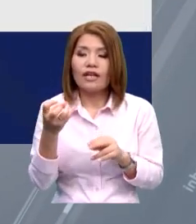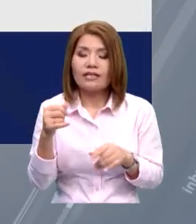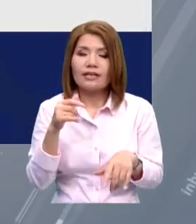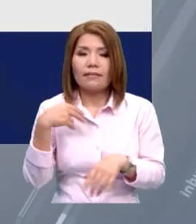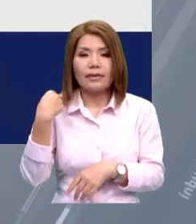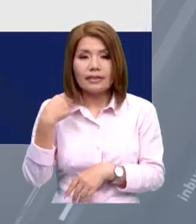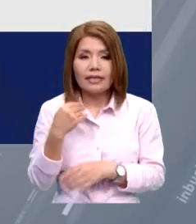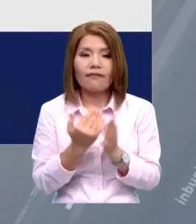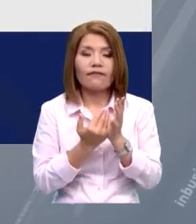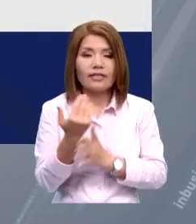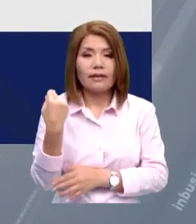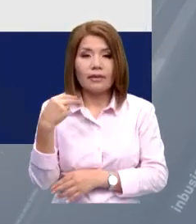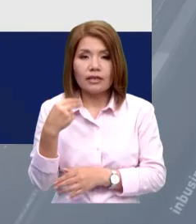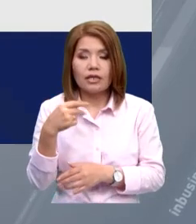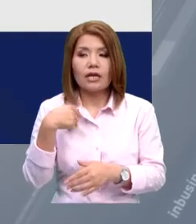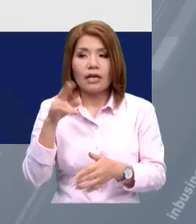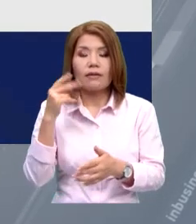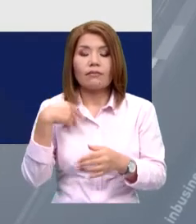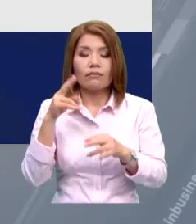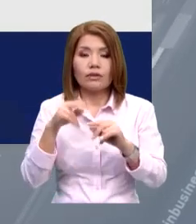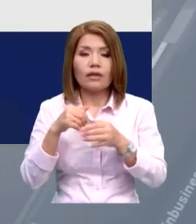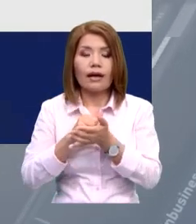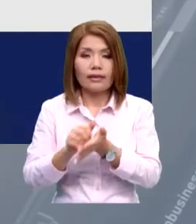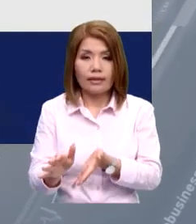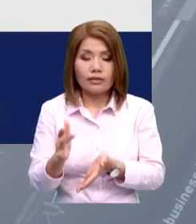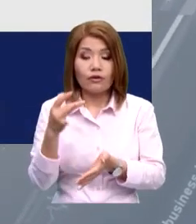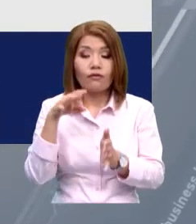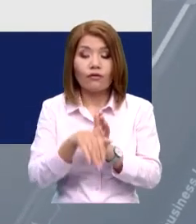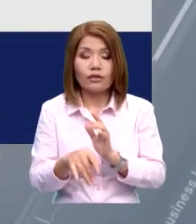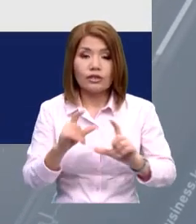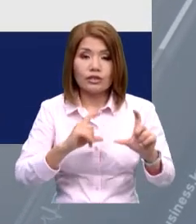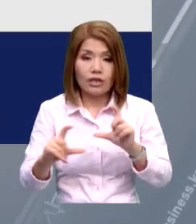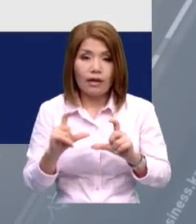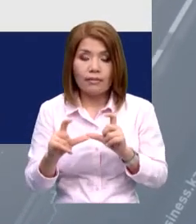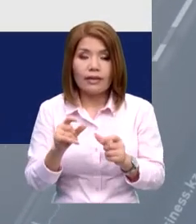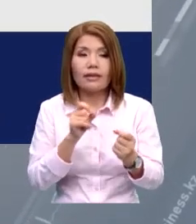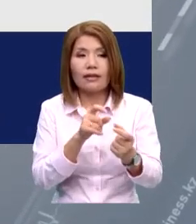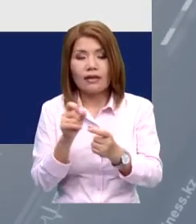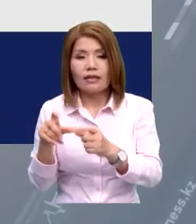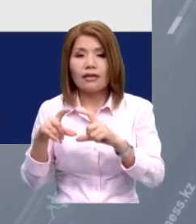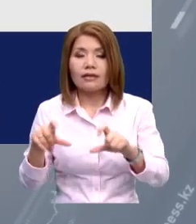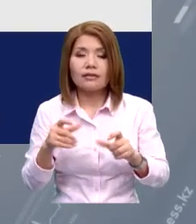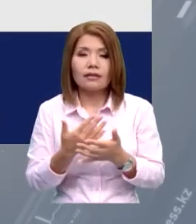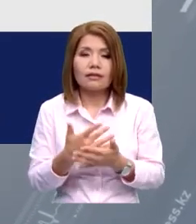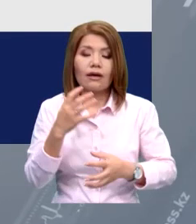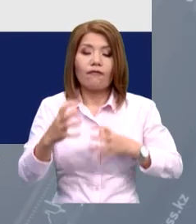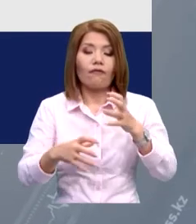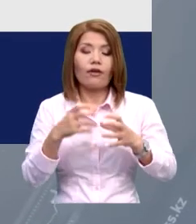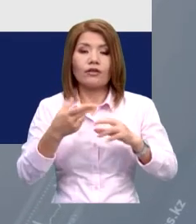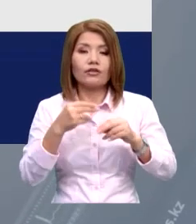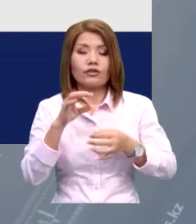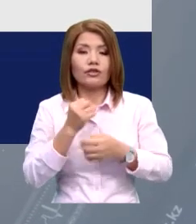мен вице-президенті мойындаудан бас тартамын. Қазақстан құрамасының мүшесі, шахматшы және найзағайлы шахматтан қазіргі әлем чемпионы